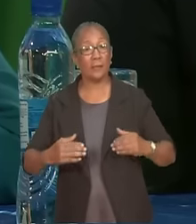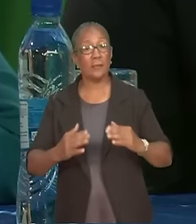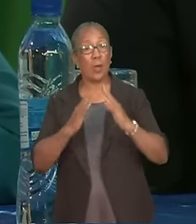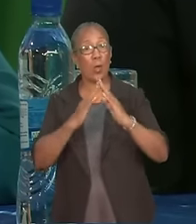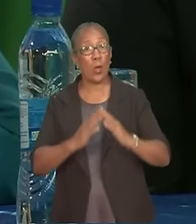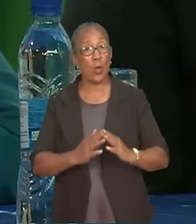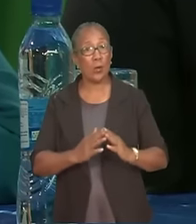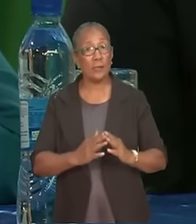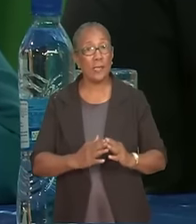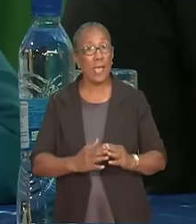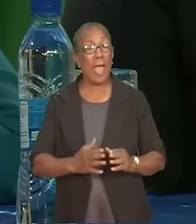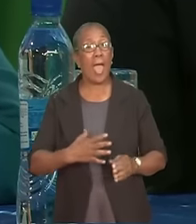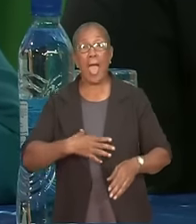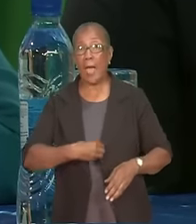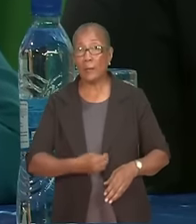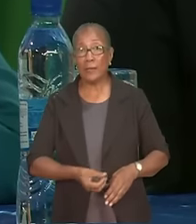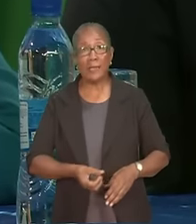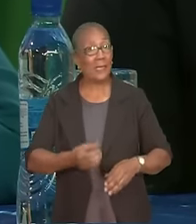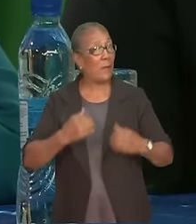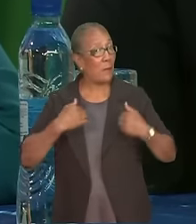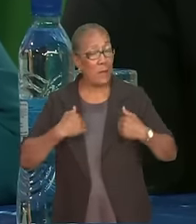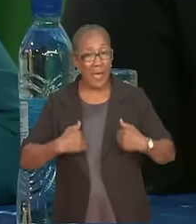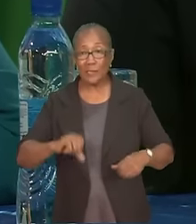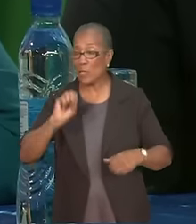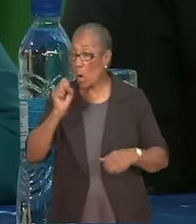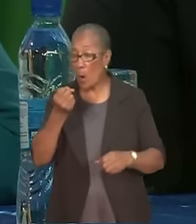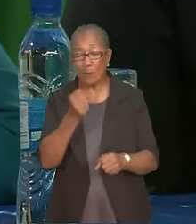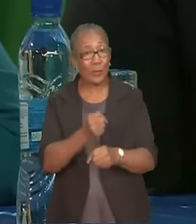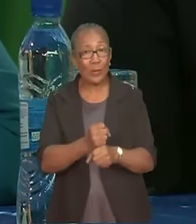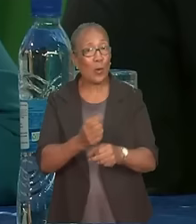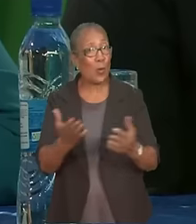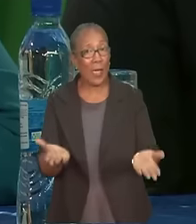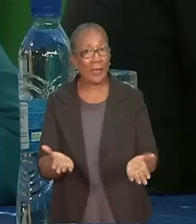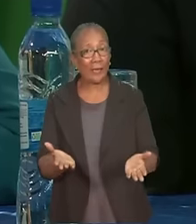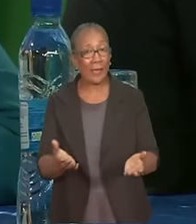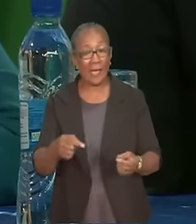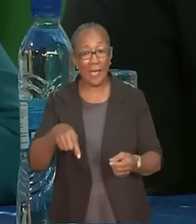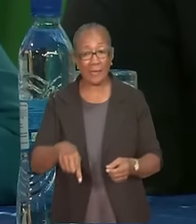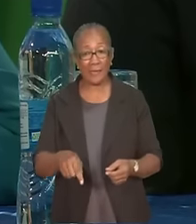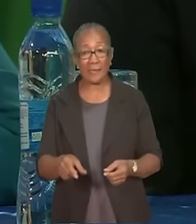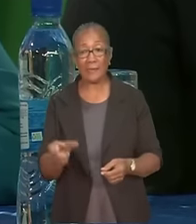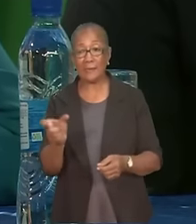groot personeelstekort. Er is een personeelstop.